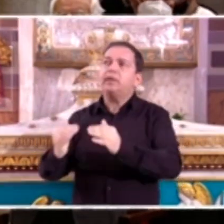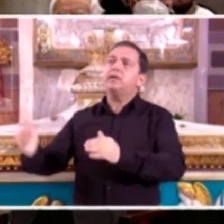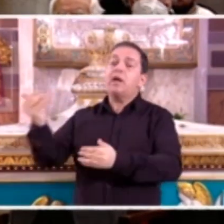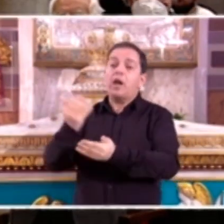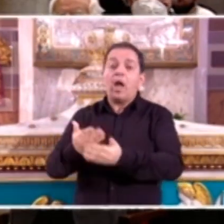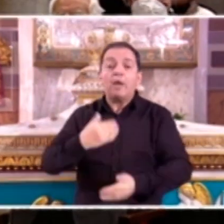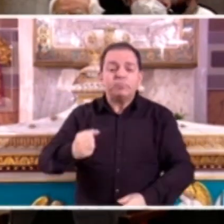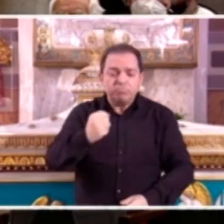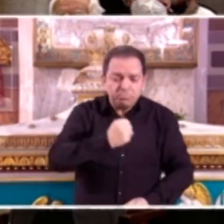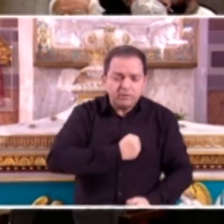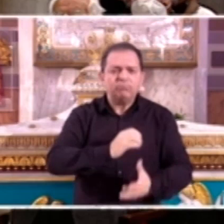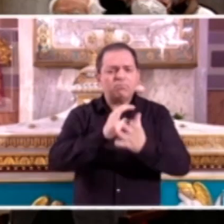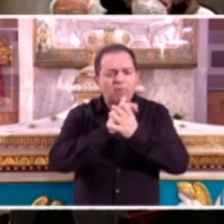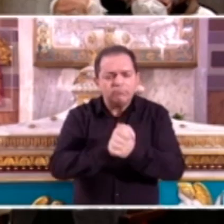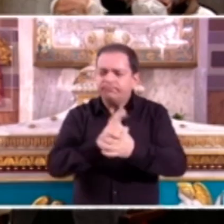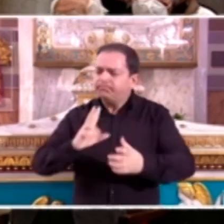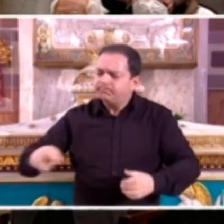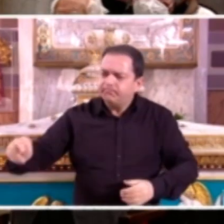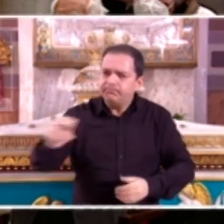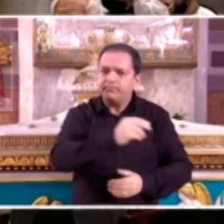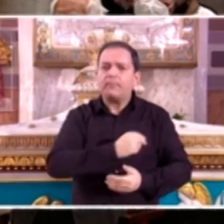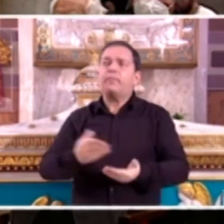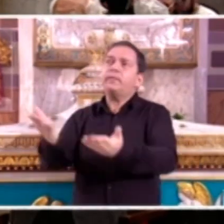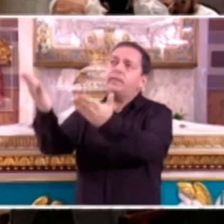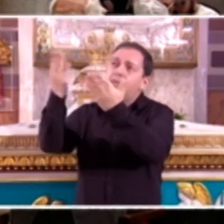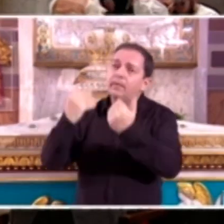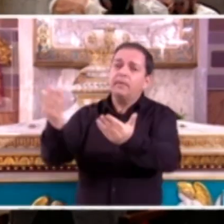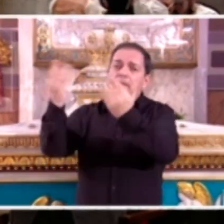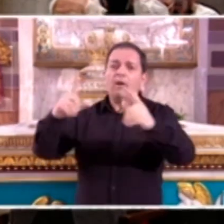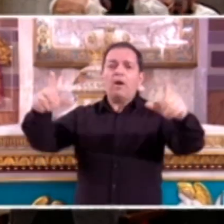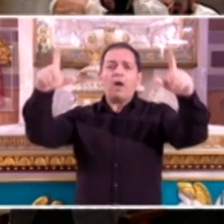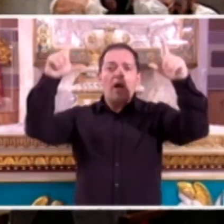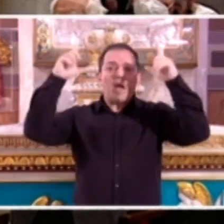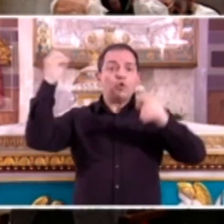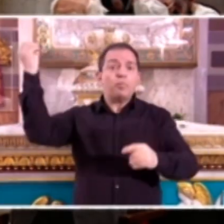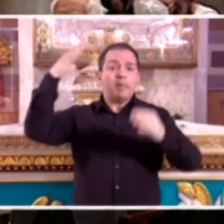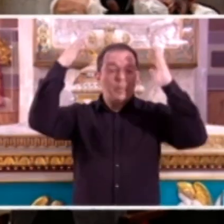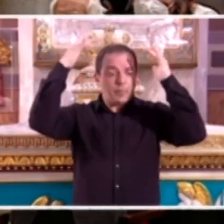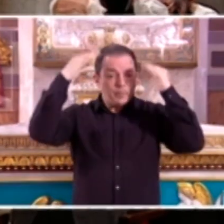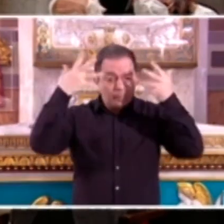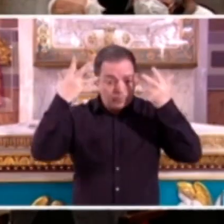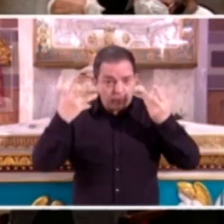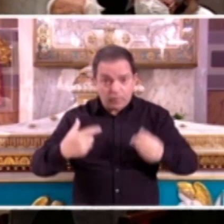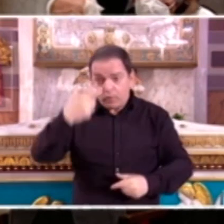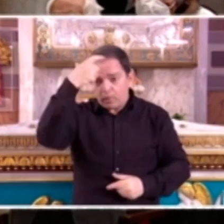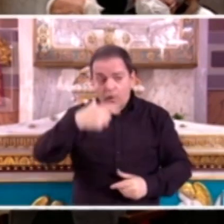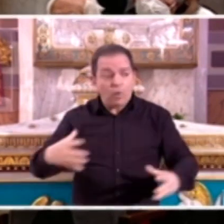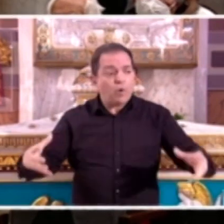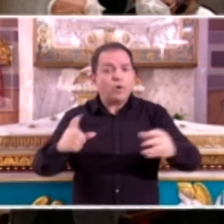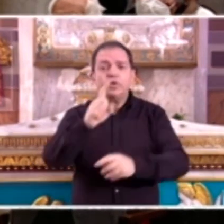ενότητα της πιστεύως και την κοινωνία του Αγίου Πνεύματος ετισάμενη εαυτούς